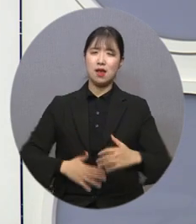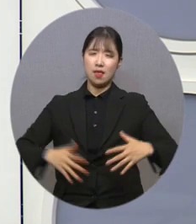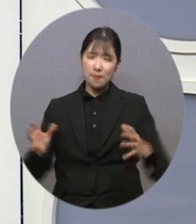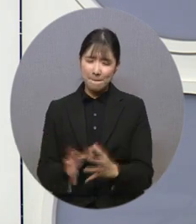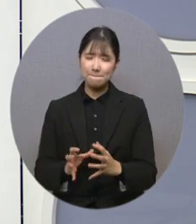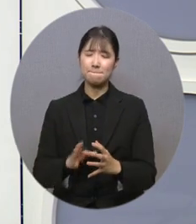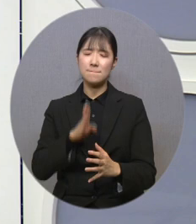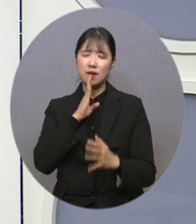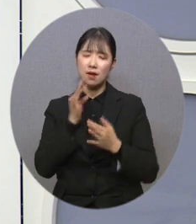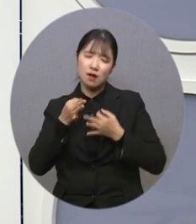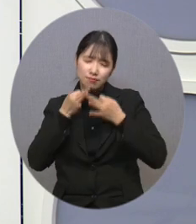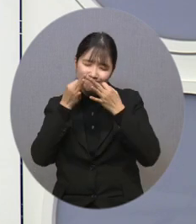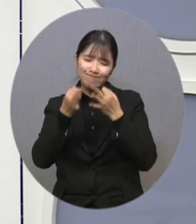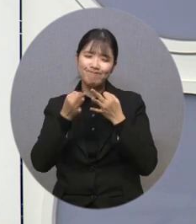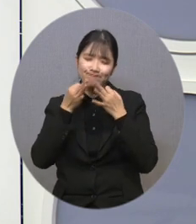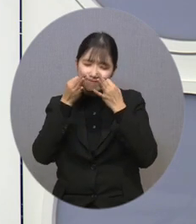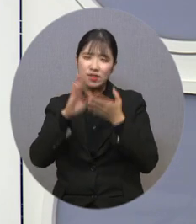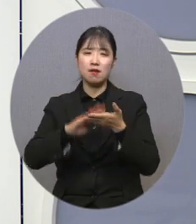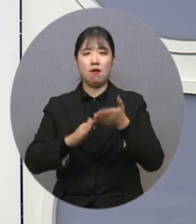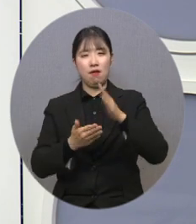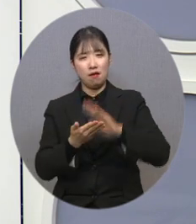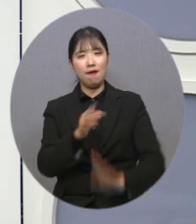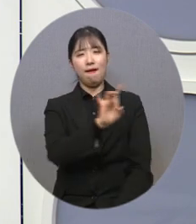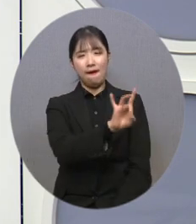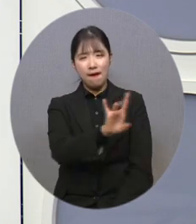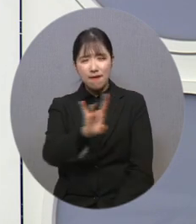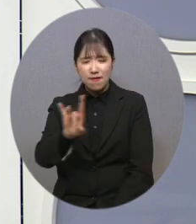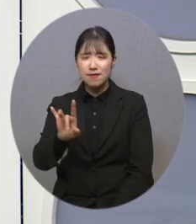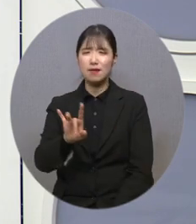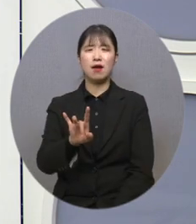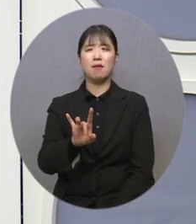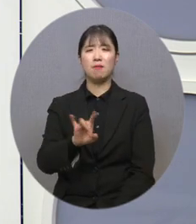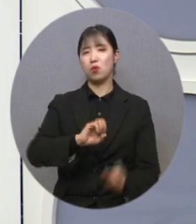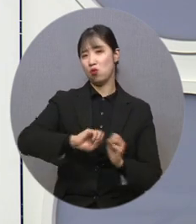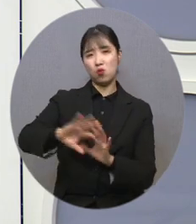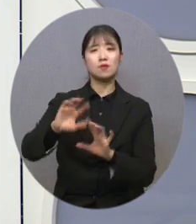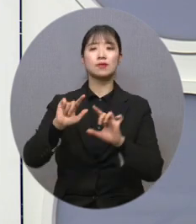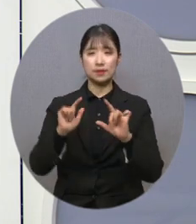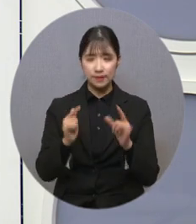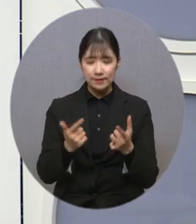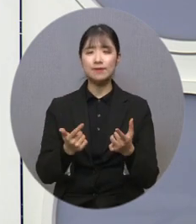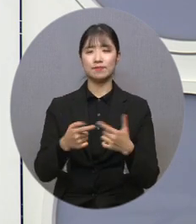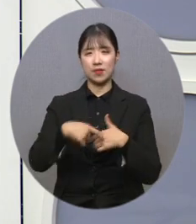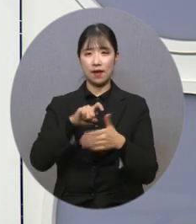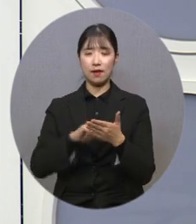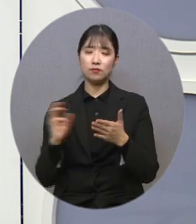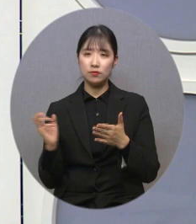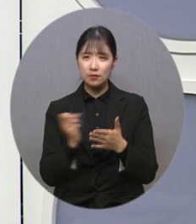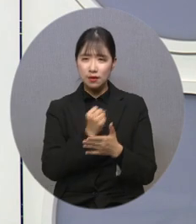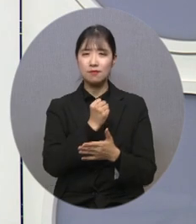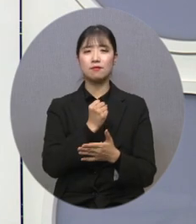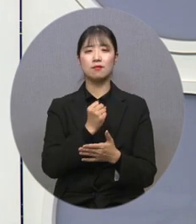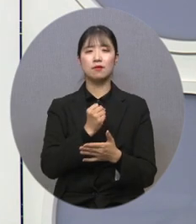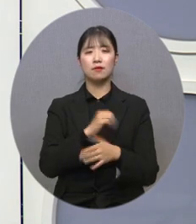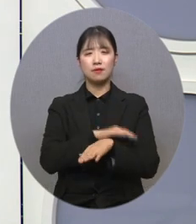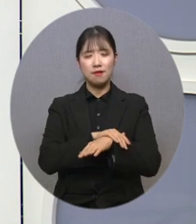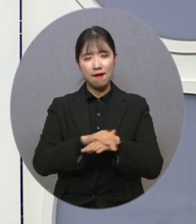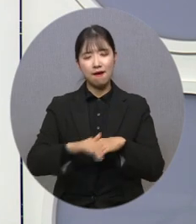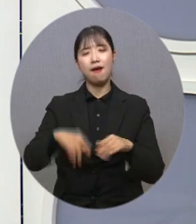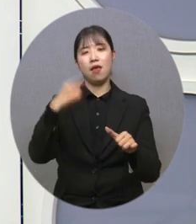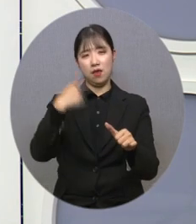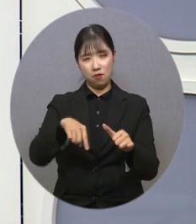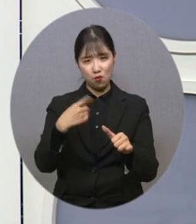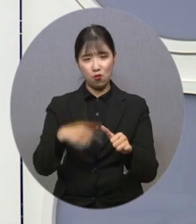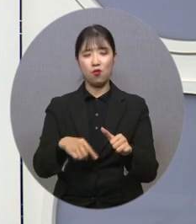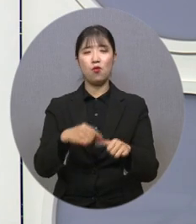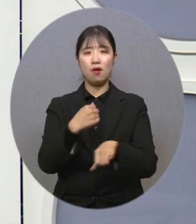합해서 성심성의껏 한 사람 한 사람 누구라도 놓치지 않겠다는 마음으로 잘